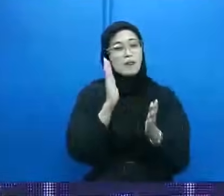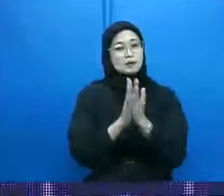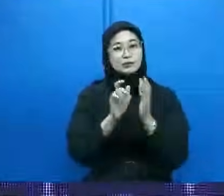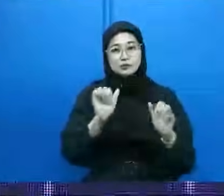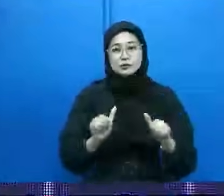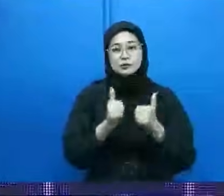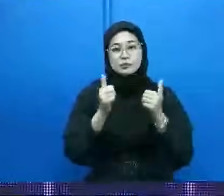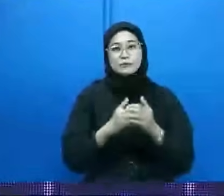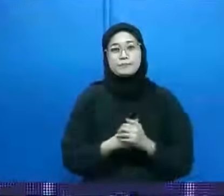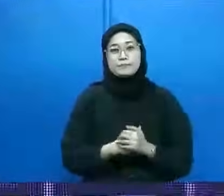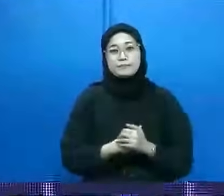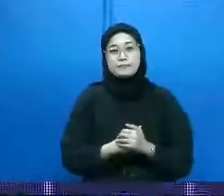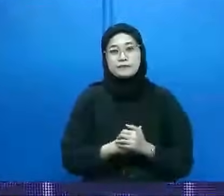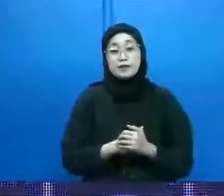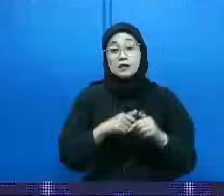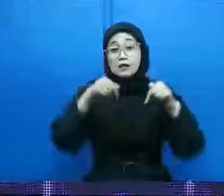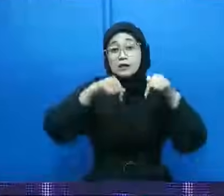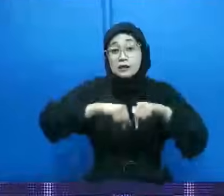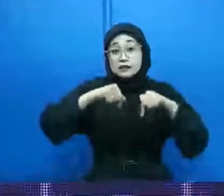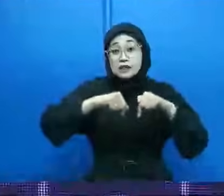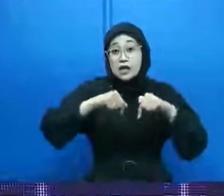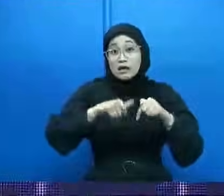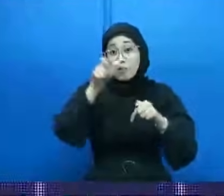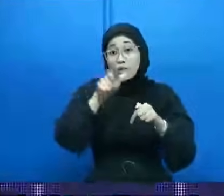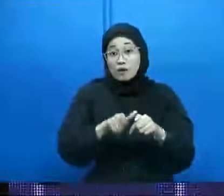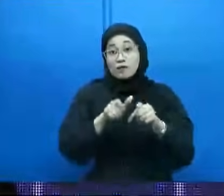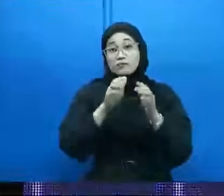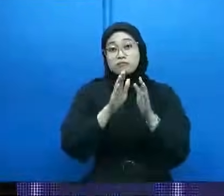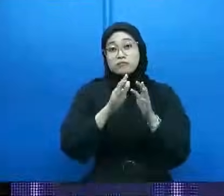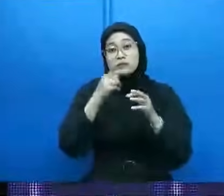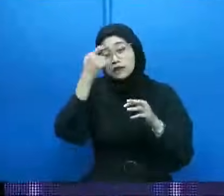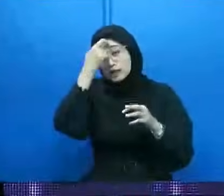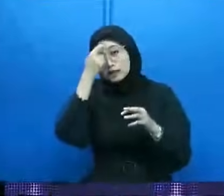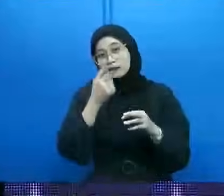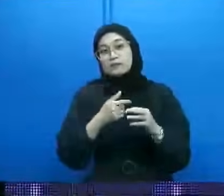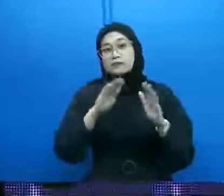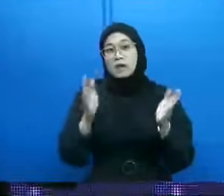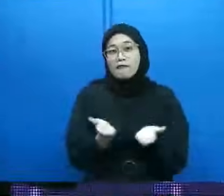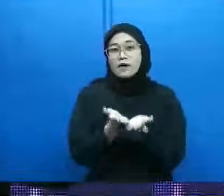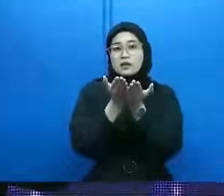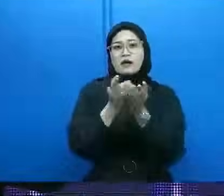Apa yang salah? Apakah Al-Fatihahnya atau cara bacanya yang tidak sesuai? Kitabul Marid.